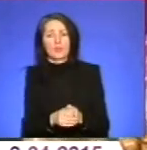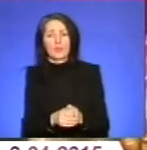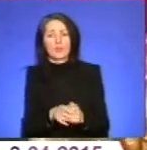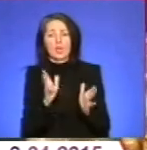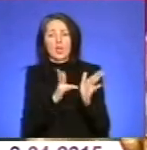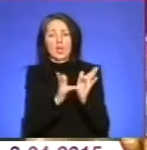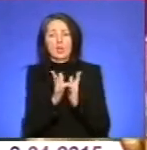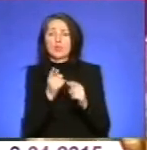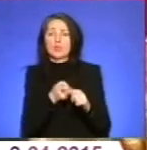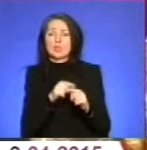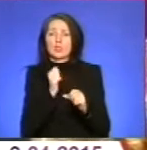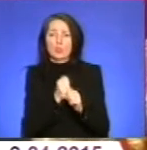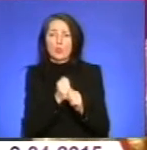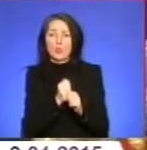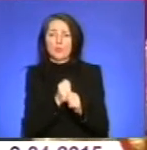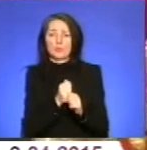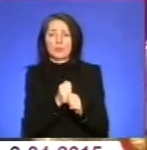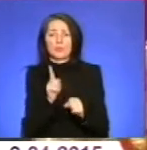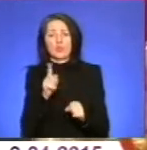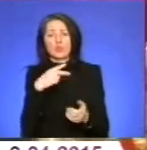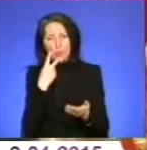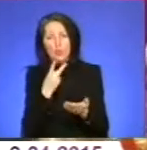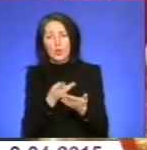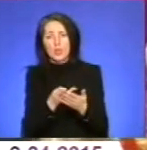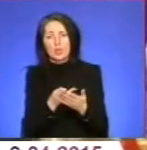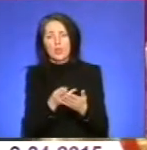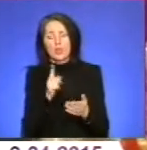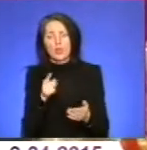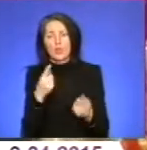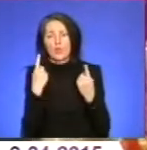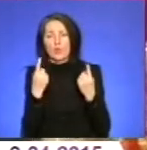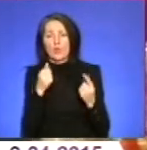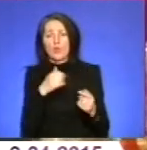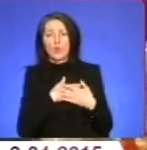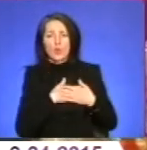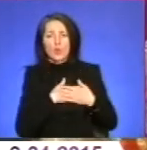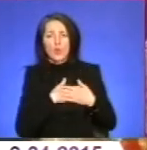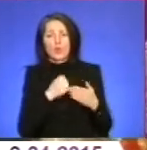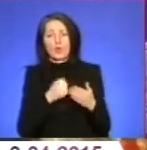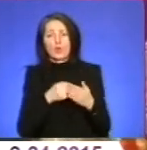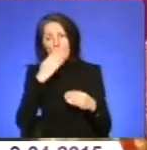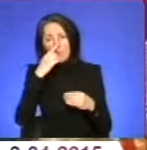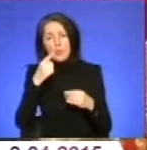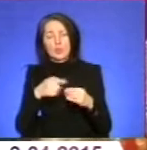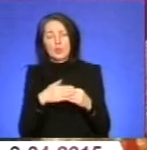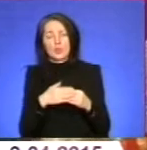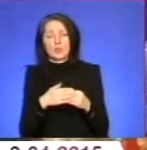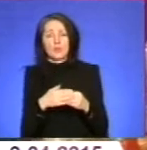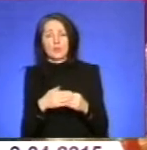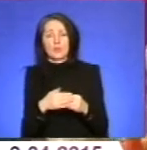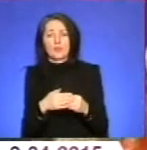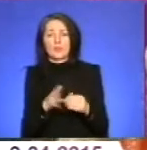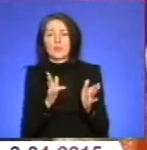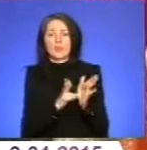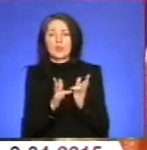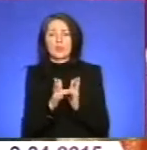Ісус це зробив, щоб показати ту велику любов до ближнього.